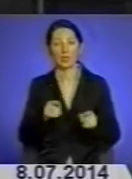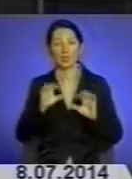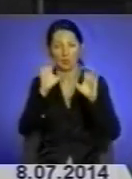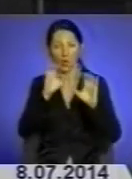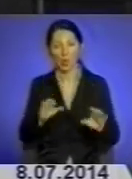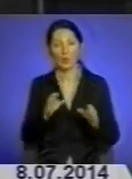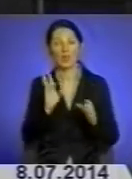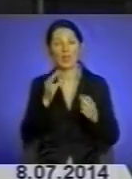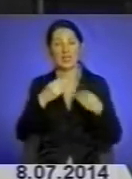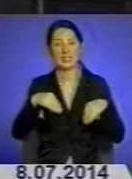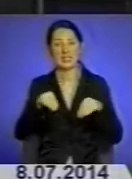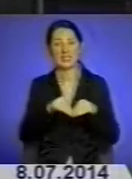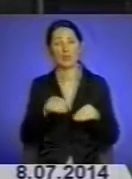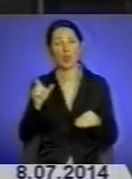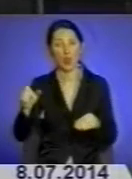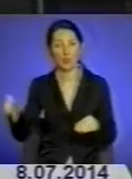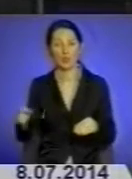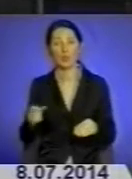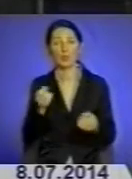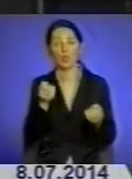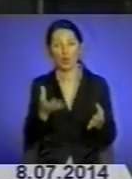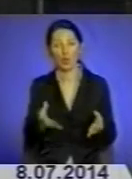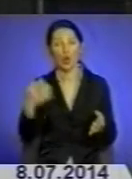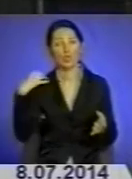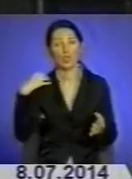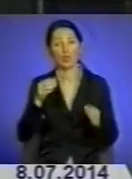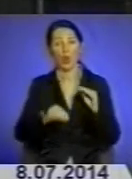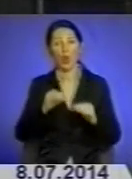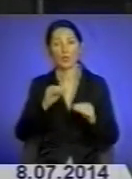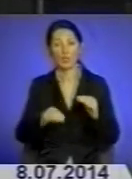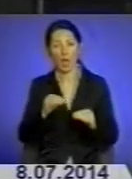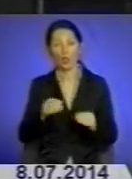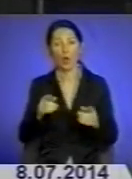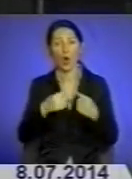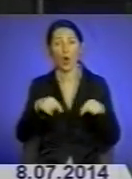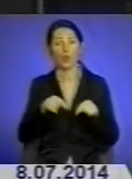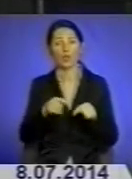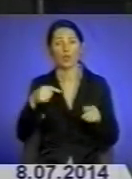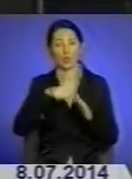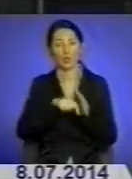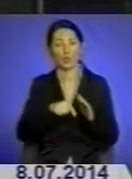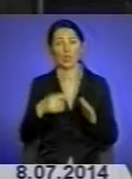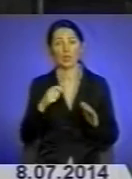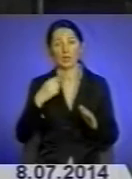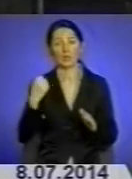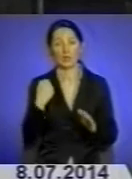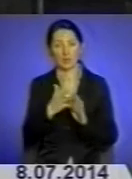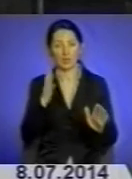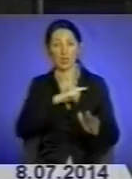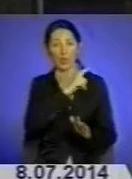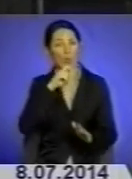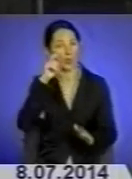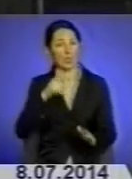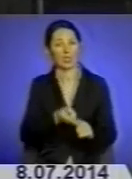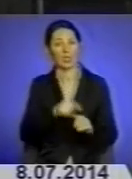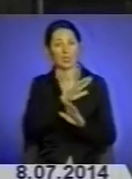на сім'ї осіб рядового і начальницького складу органів внутрішніх справ України, які загинули або померли внаслідок поранення,